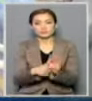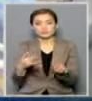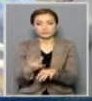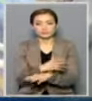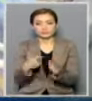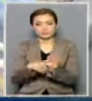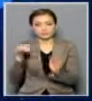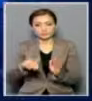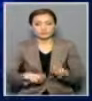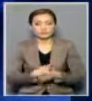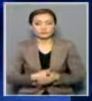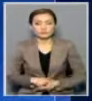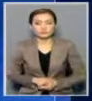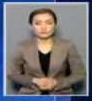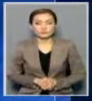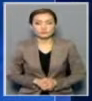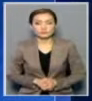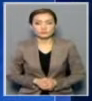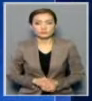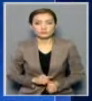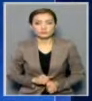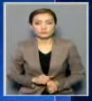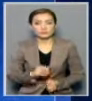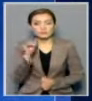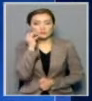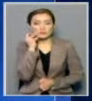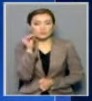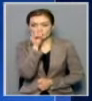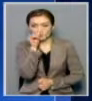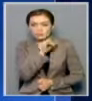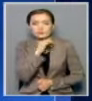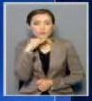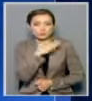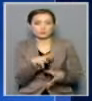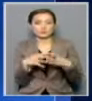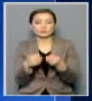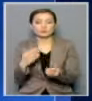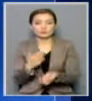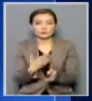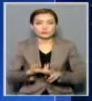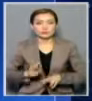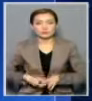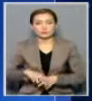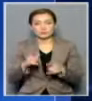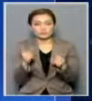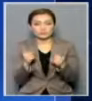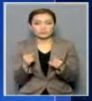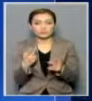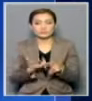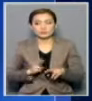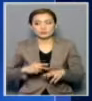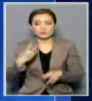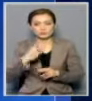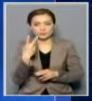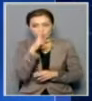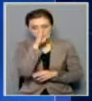до 7 тысяч. С бесплодием сталкивается каждая 5-я, 6-я семья. Это, к сожалению, горькая правда. Я уже